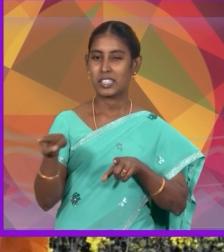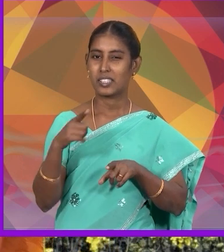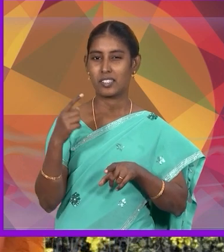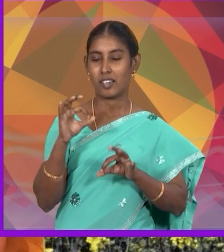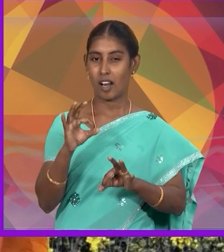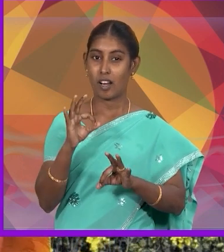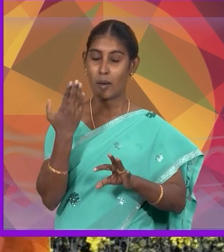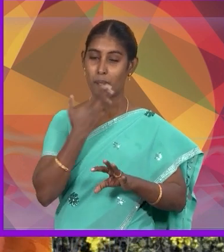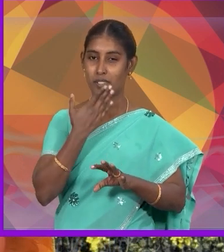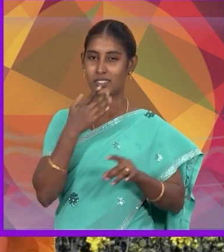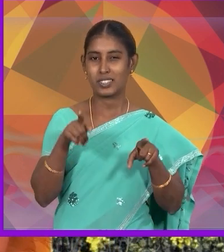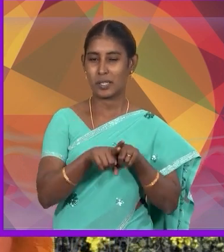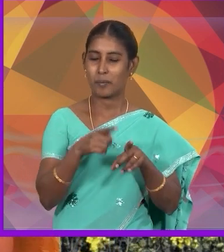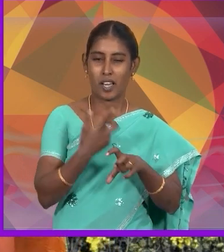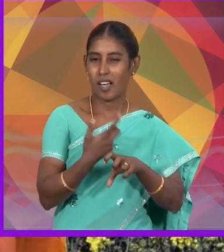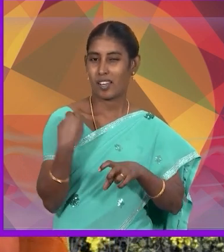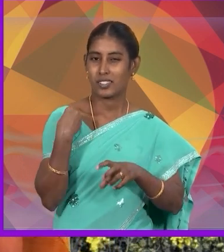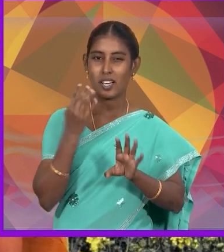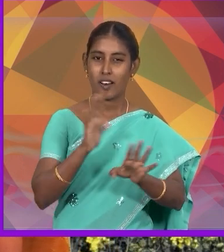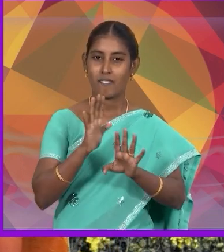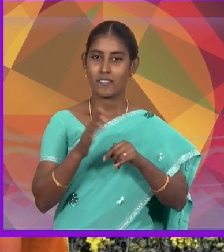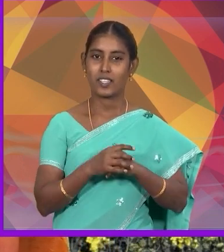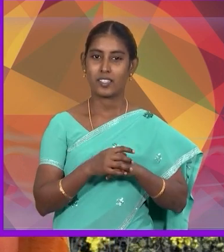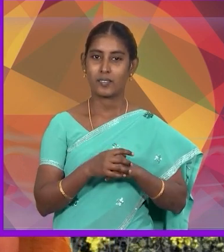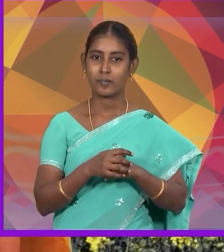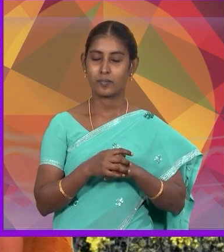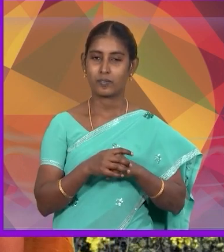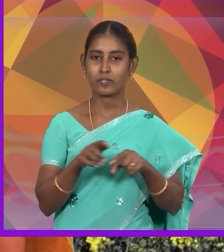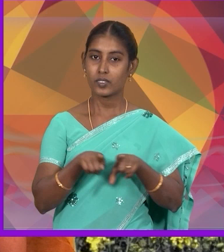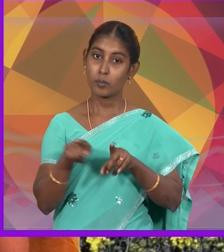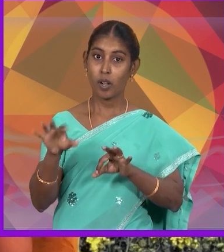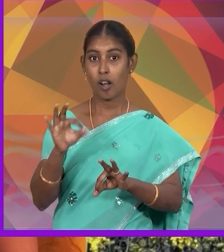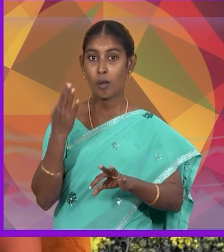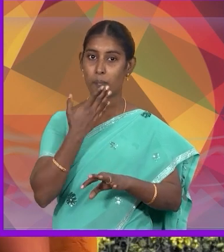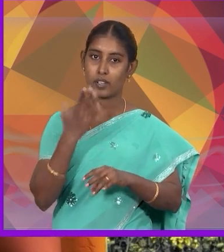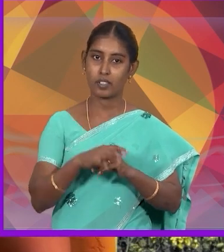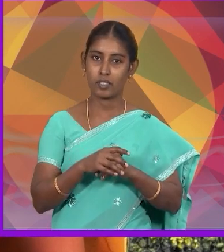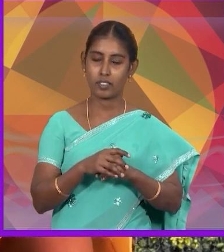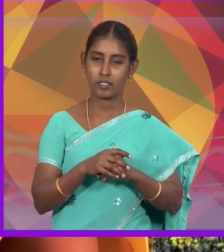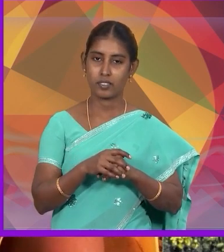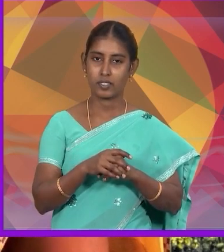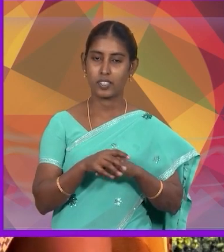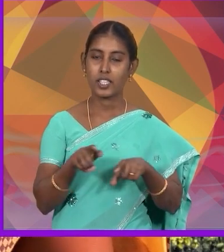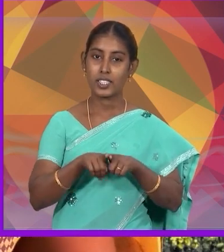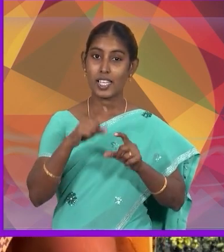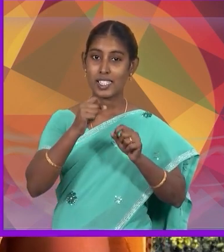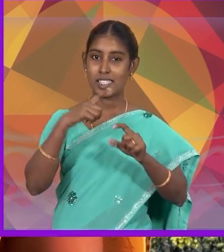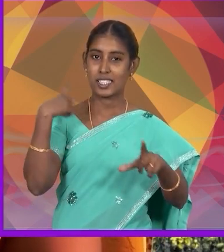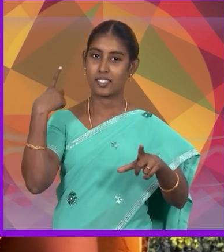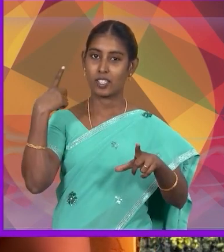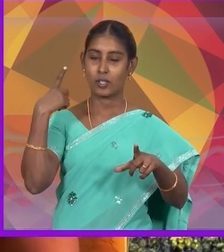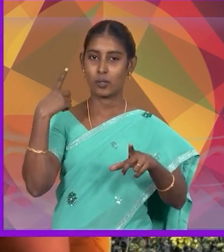பெரிய வேலைக்கு போகணும்ப்பா அப்படிங்கிறாங்க. படிப்புலையும் அந்த பையன் கெட்டிக்காரனா நல்லா படிக்கிறாங்க. அப்ப அவரு நகரத்துக்கு வந்து